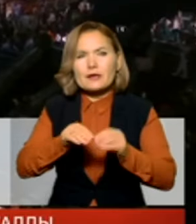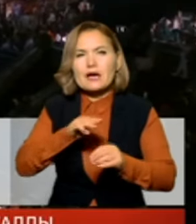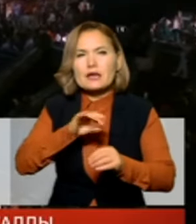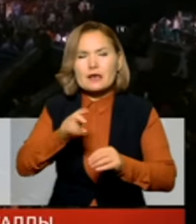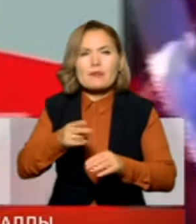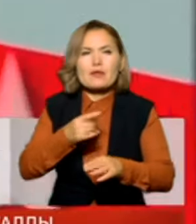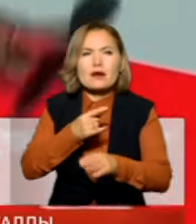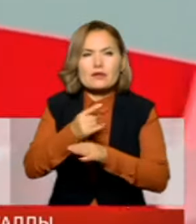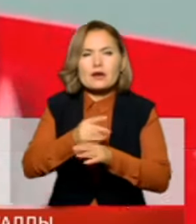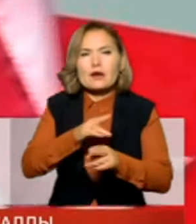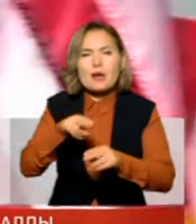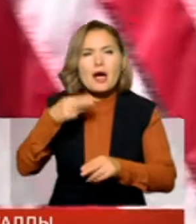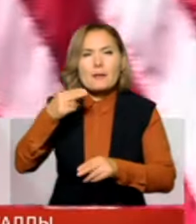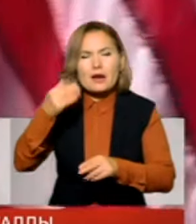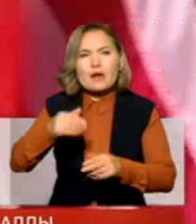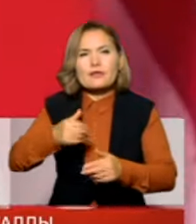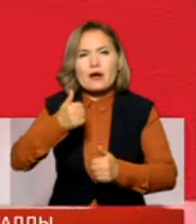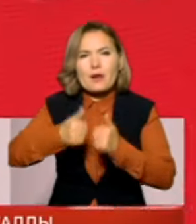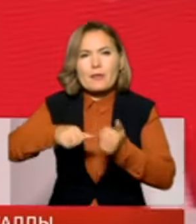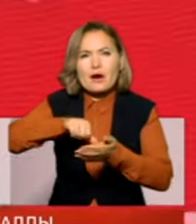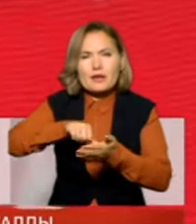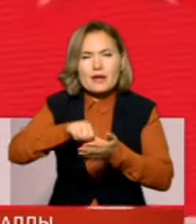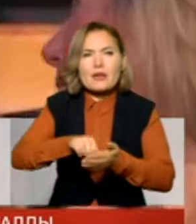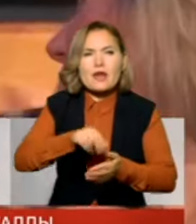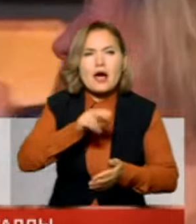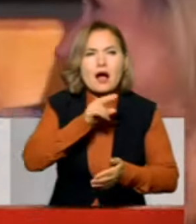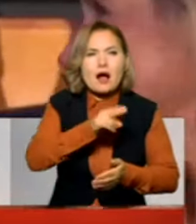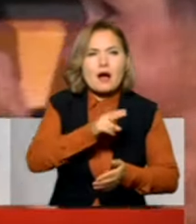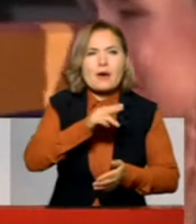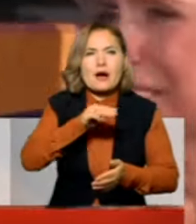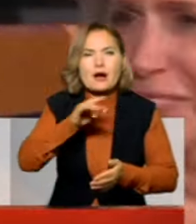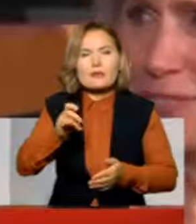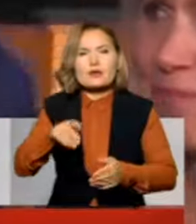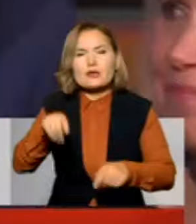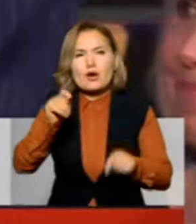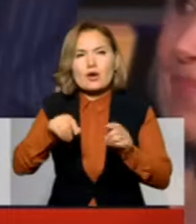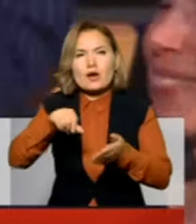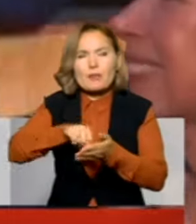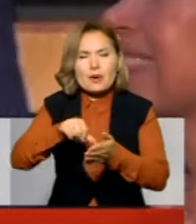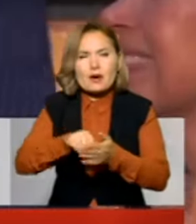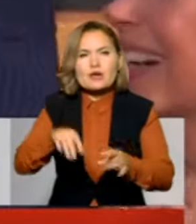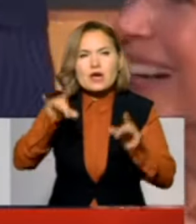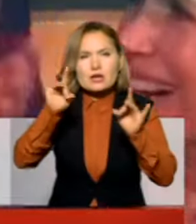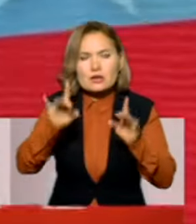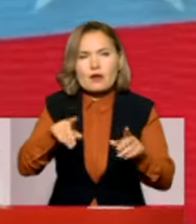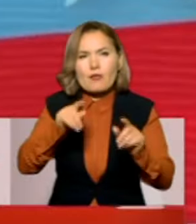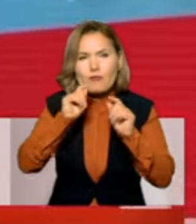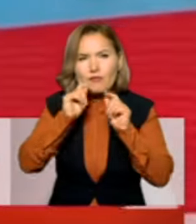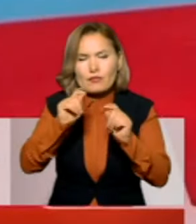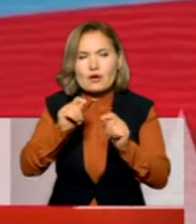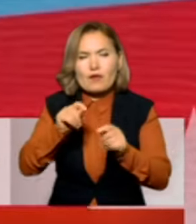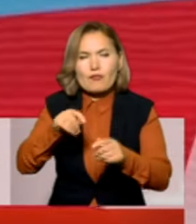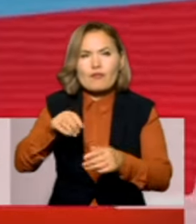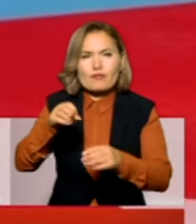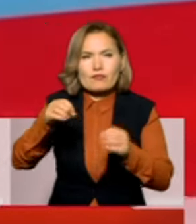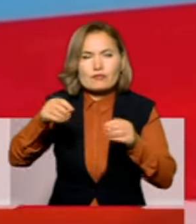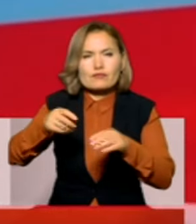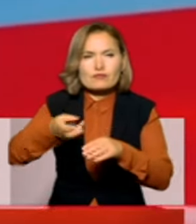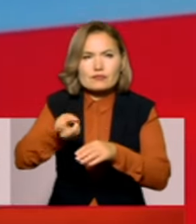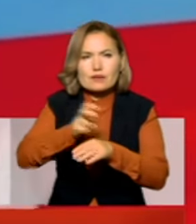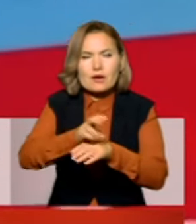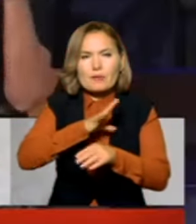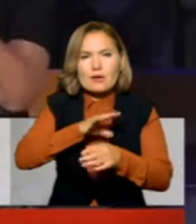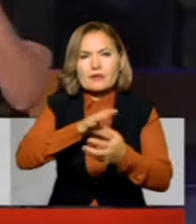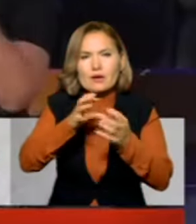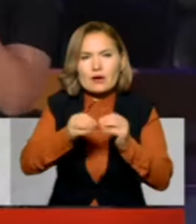Трампты сынайды. Ал президенттікке кандидат Камала Харрис-тің құрылтай басталарда келуі де тосын сый болды. Себебі жиналғандар оны ерте